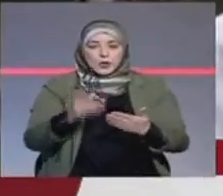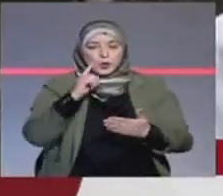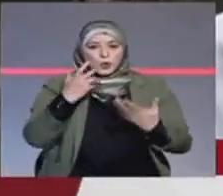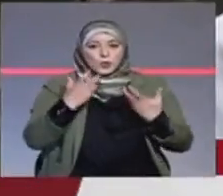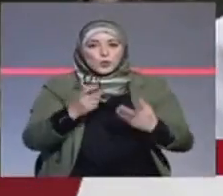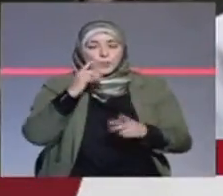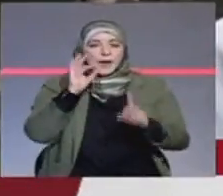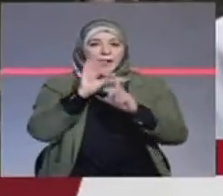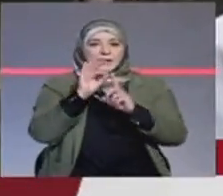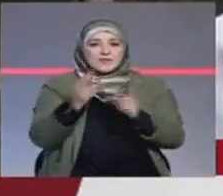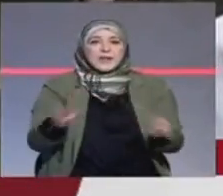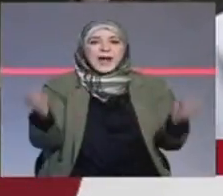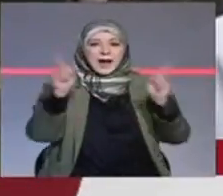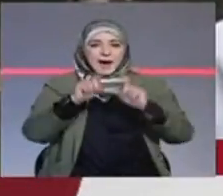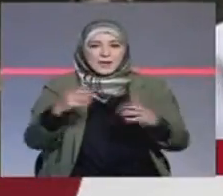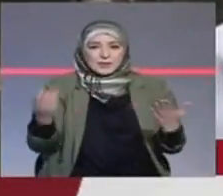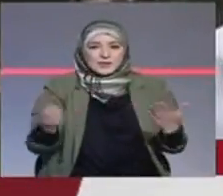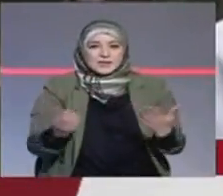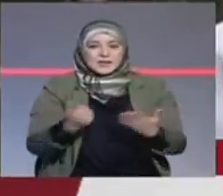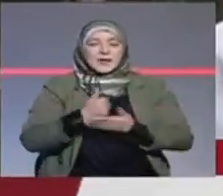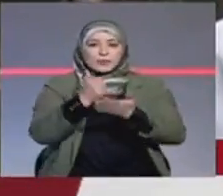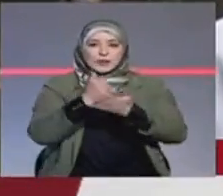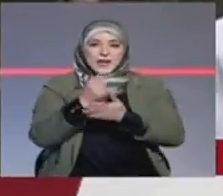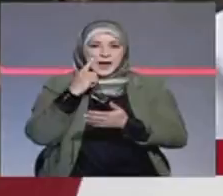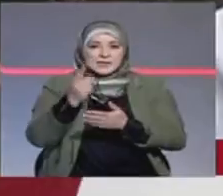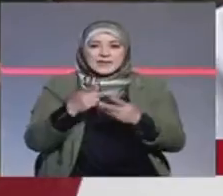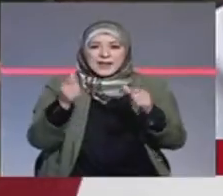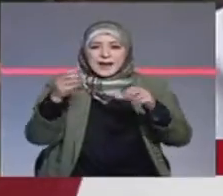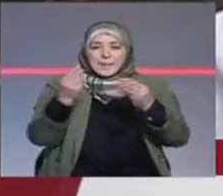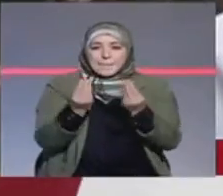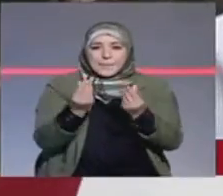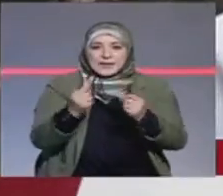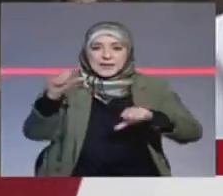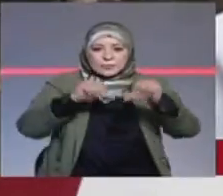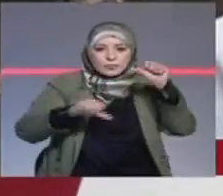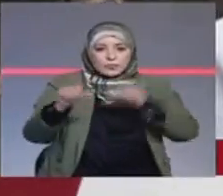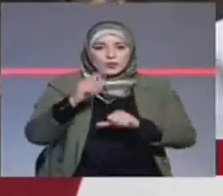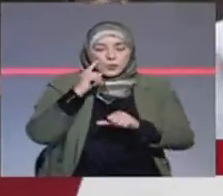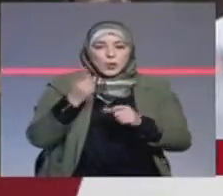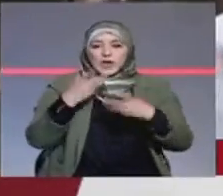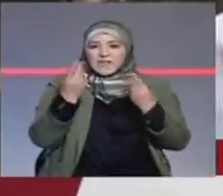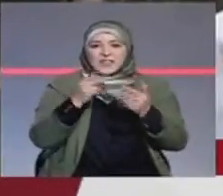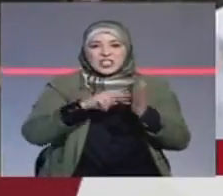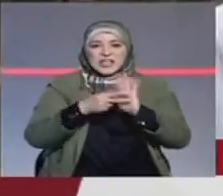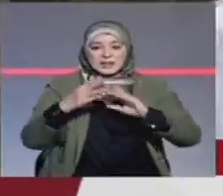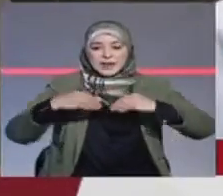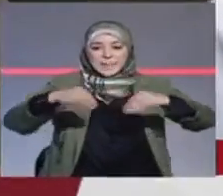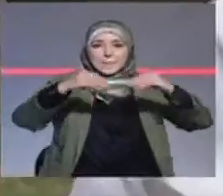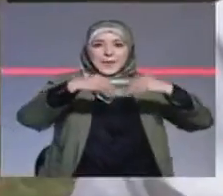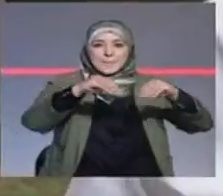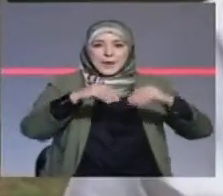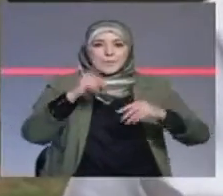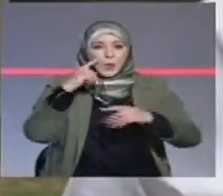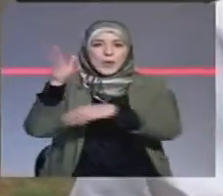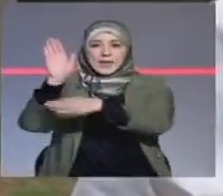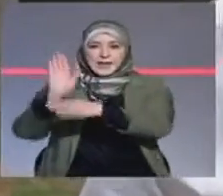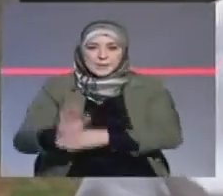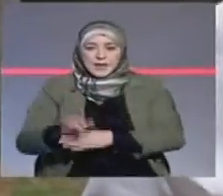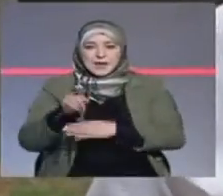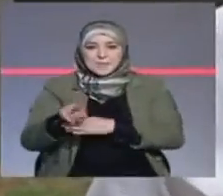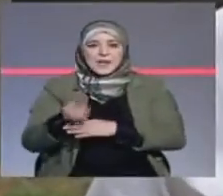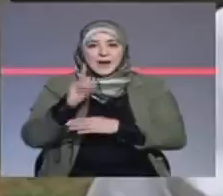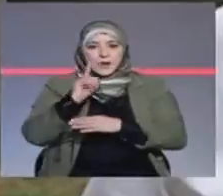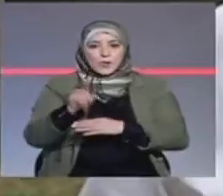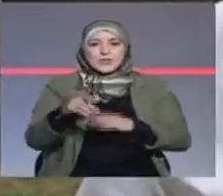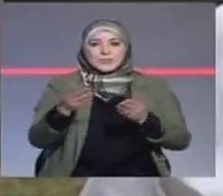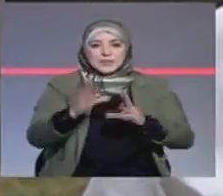كيفية إعادة إحياء المنتوج الإيكولوجي والأسواق متاعه وكيفية الترويج متاعه. المشاكل الكل اللي